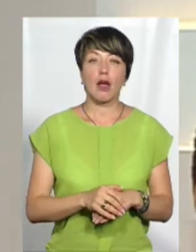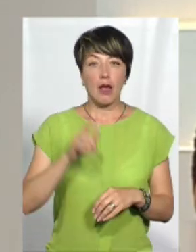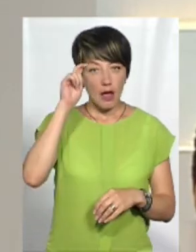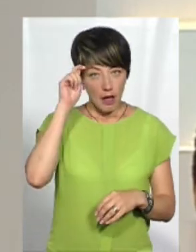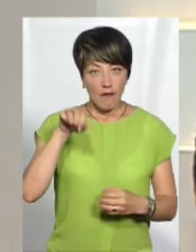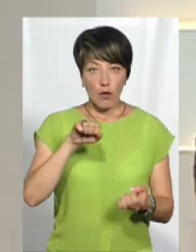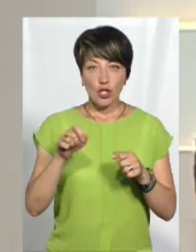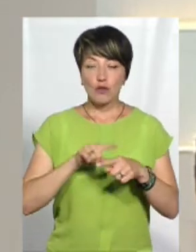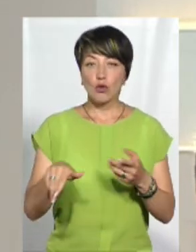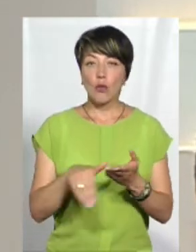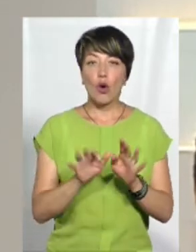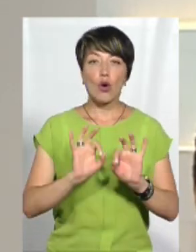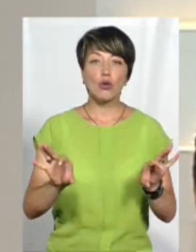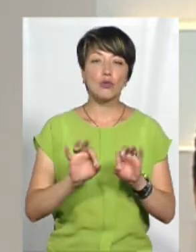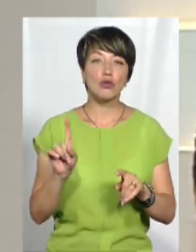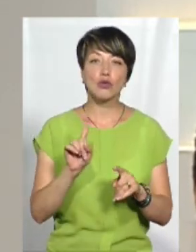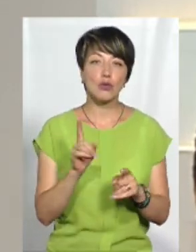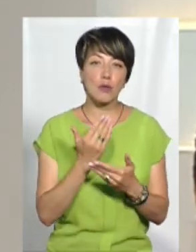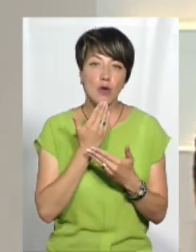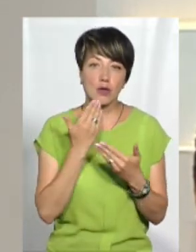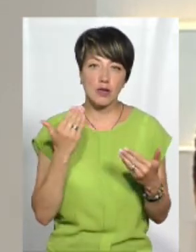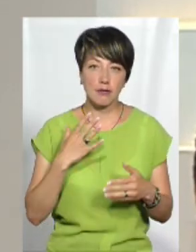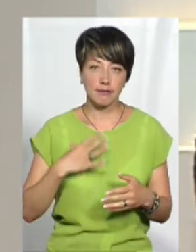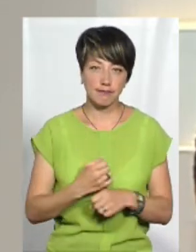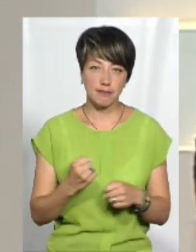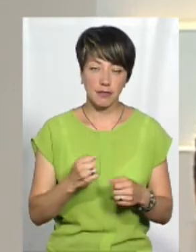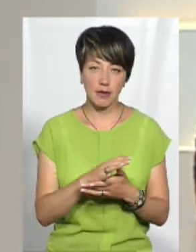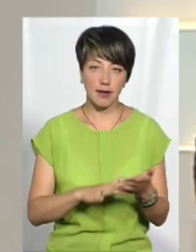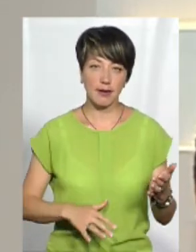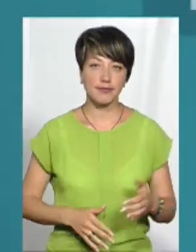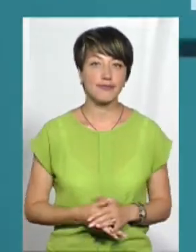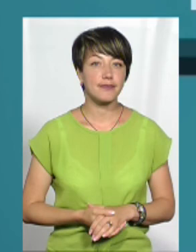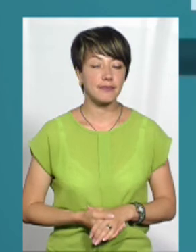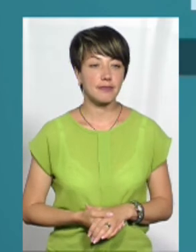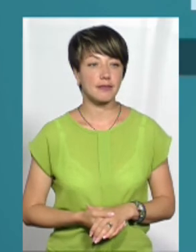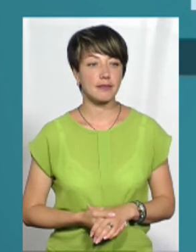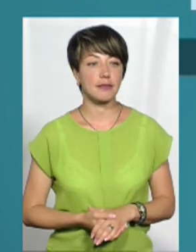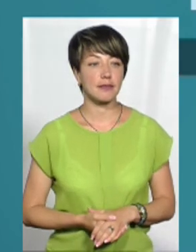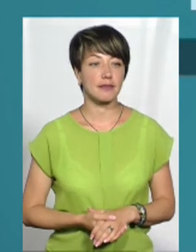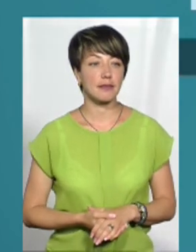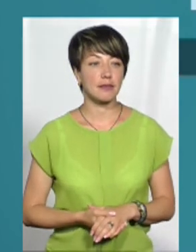швидкої допомоги, розповів, що стало останньою краплею. Дивимось.